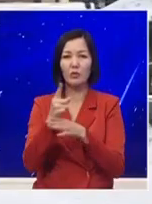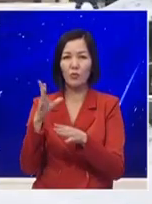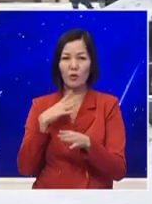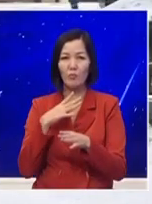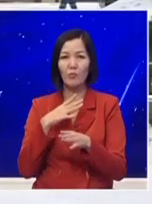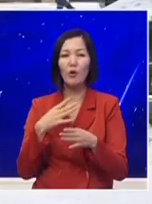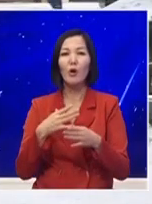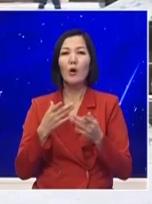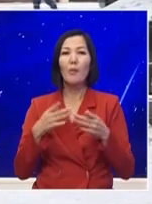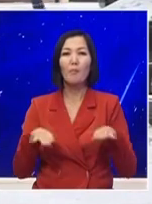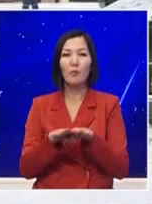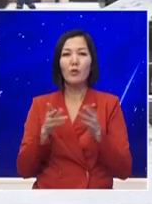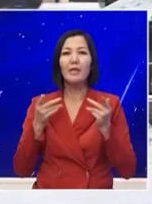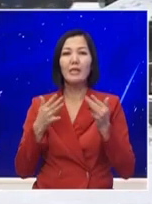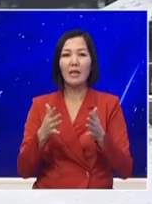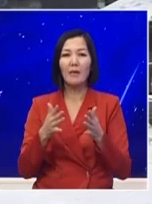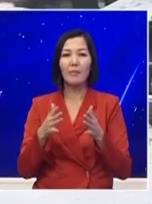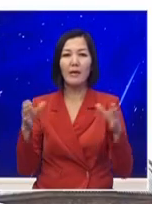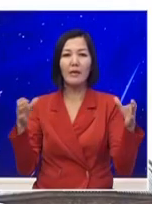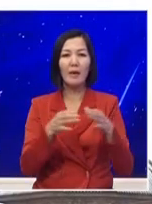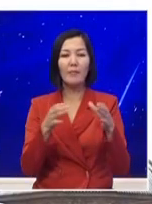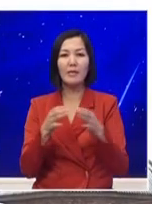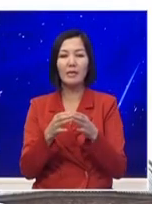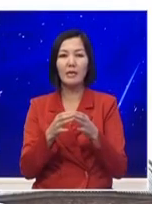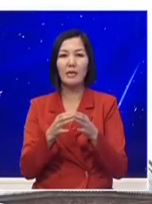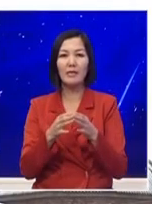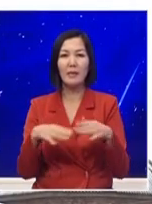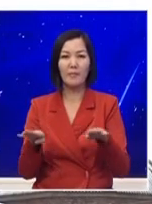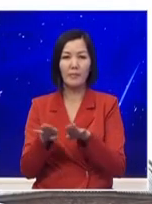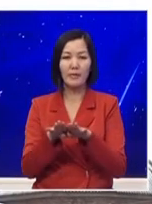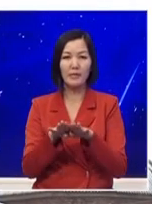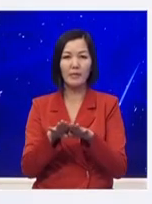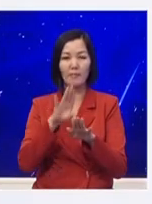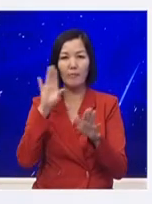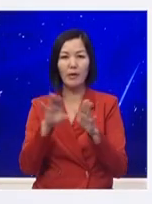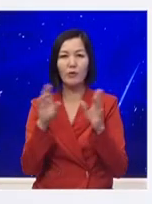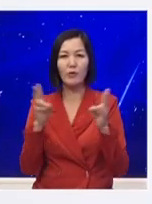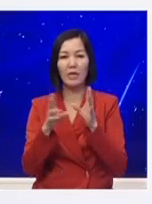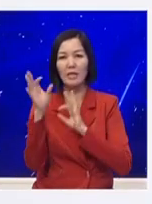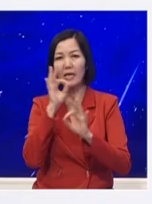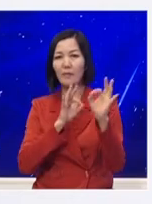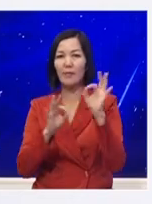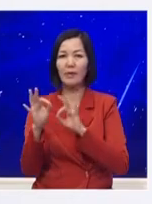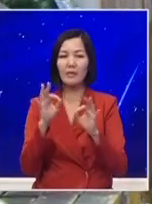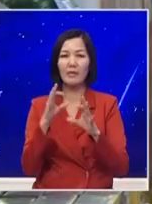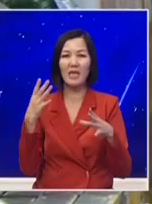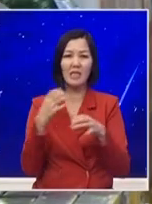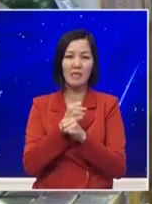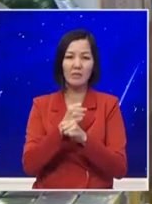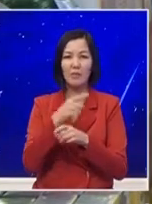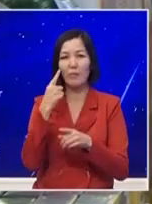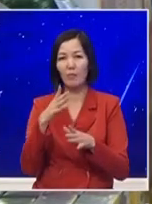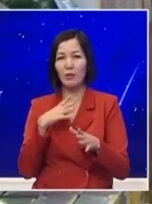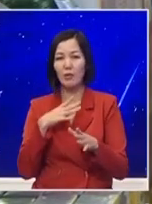болатын. Мұндай талап дистрибьюторлық компанияларға да қойылған. Дәрі-дәрмекпен айналысатындар мұны қысым деп қабылдауда.